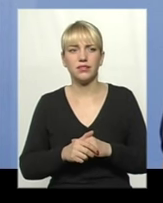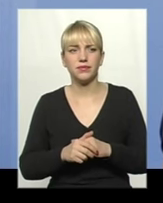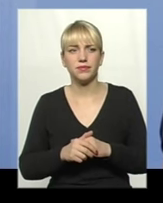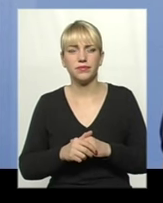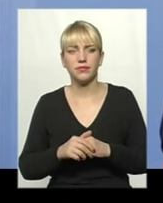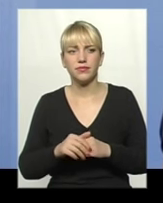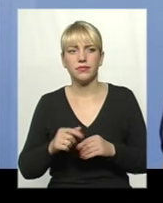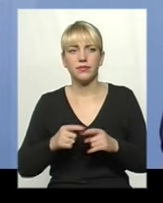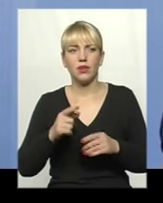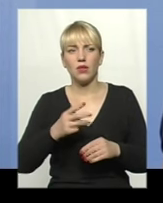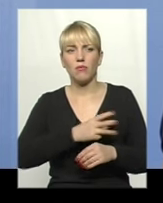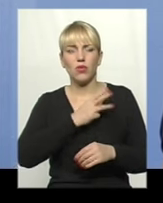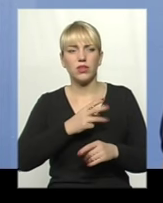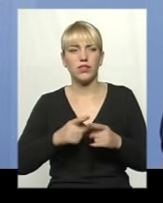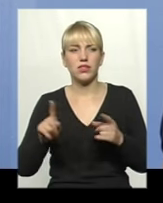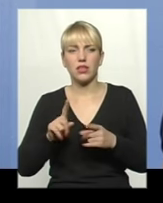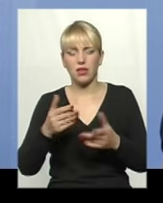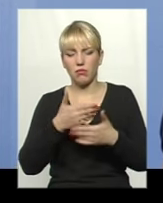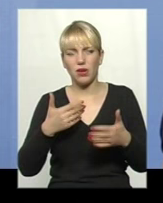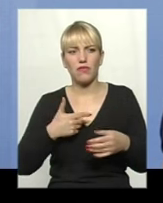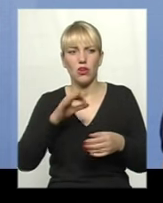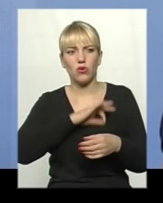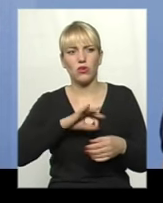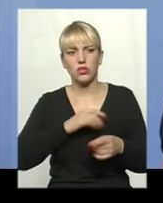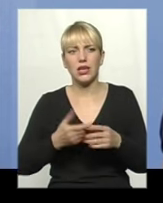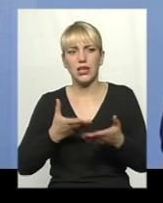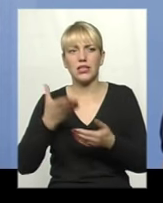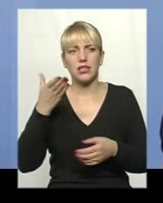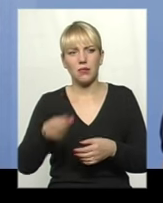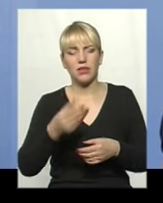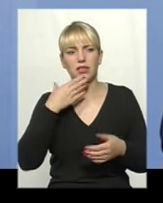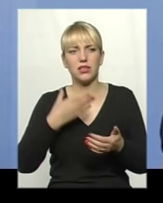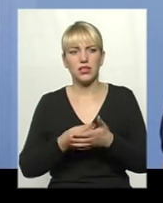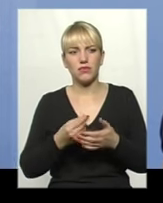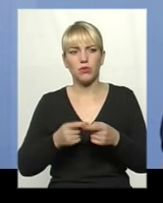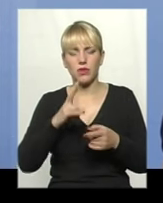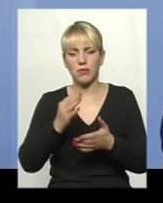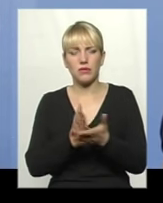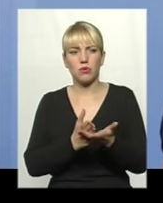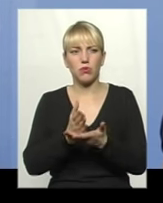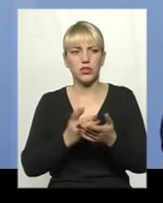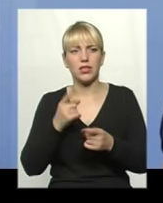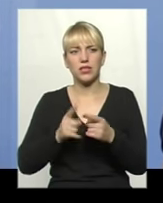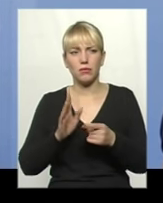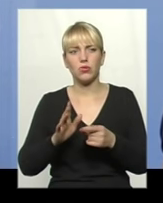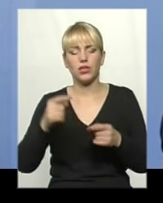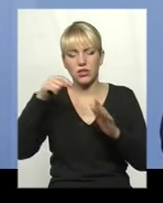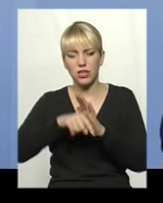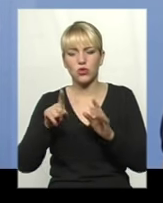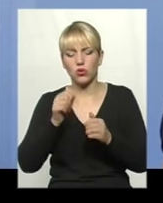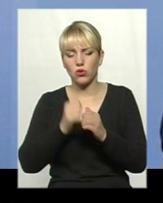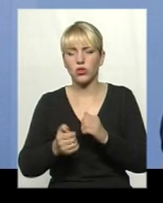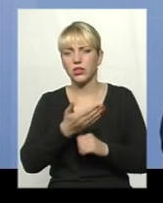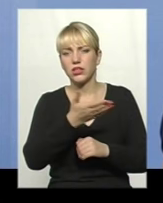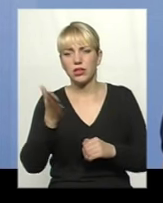інструментів мотивації, які ми створюємо, заплати за своє майно сам комунальні послуги. Це буде означати, що кожен з них буде